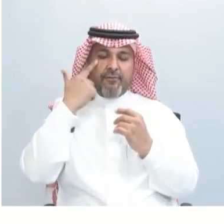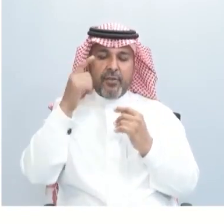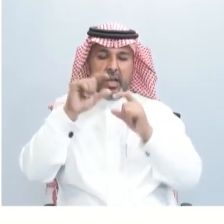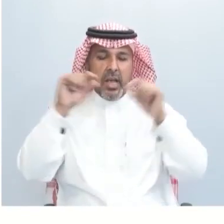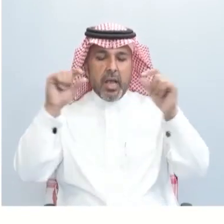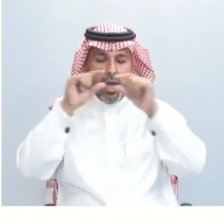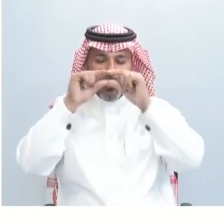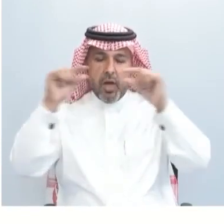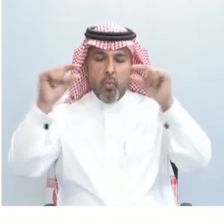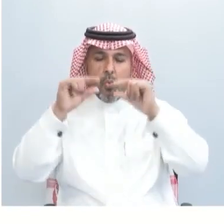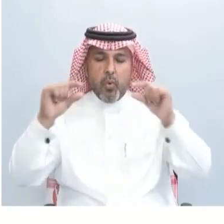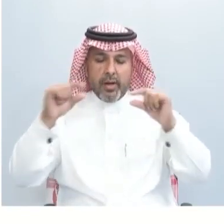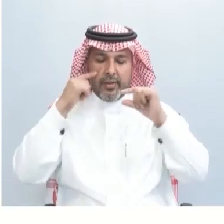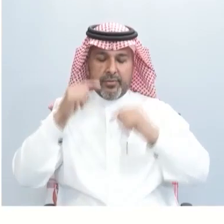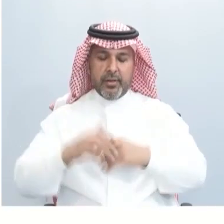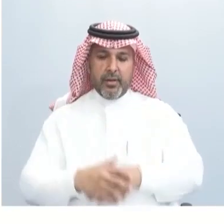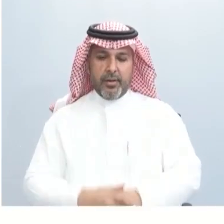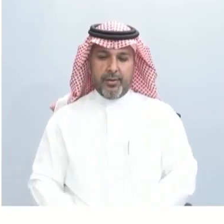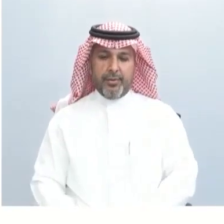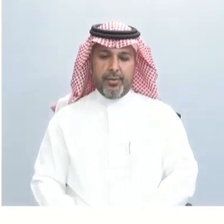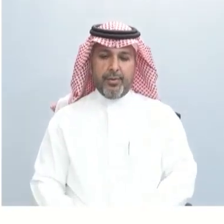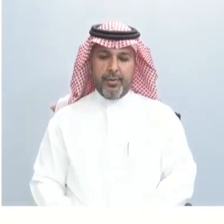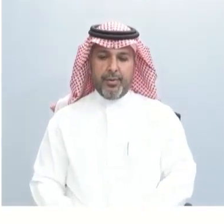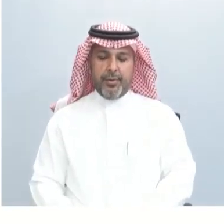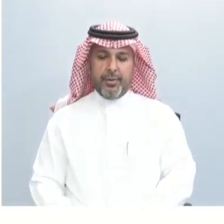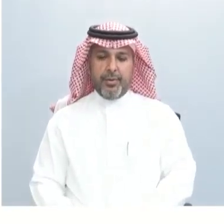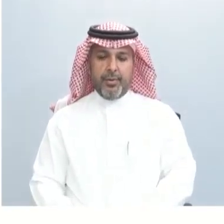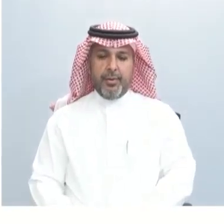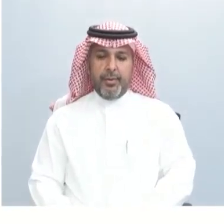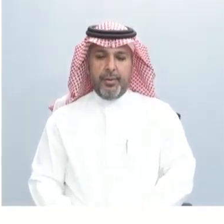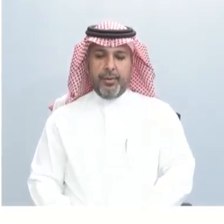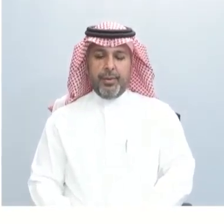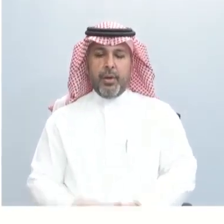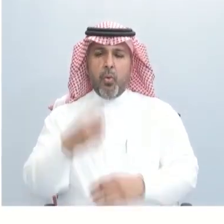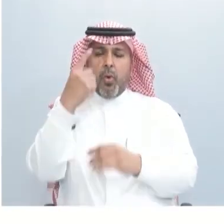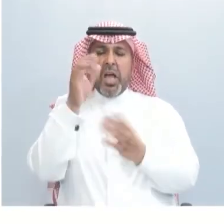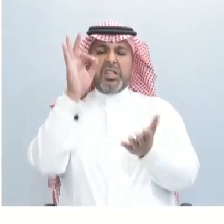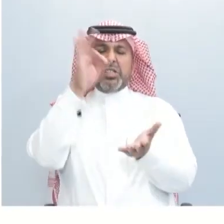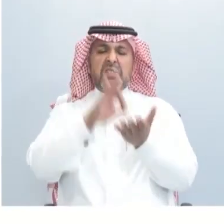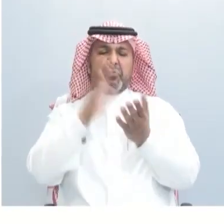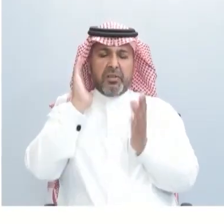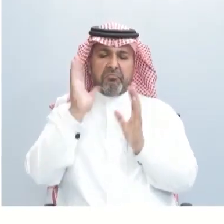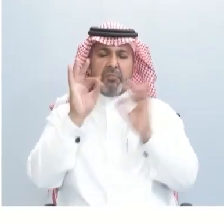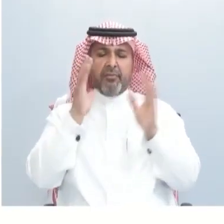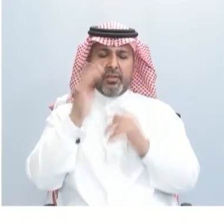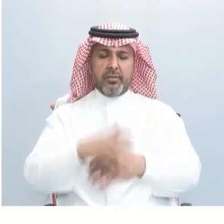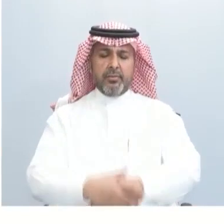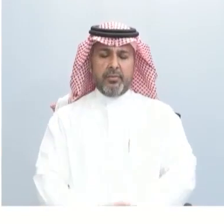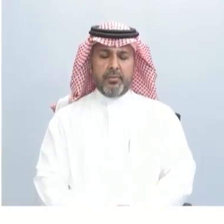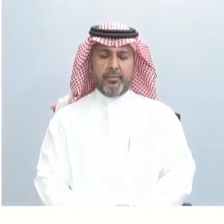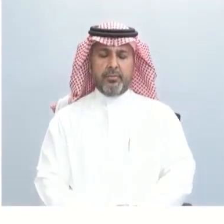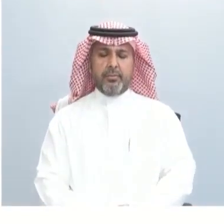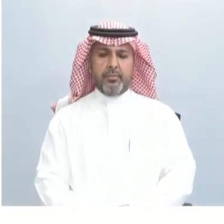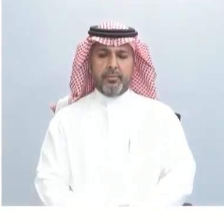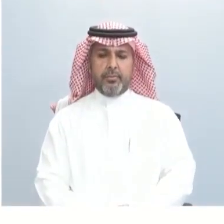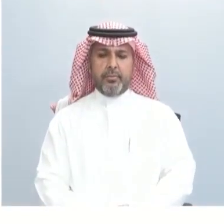السابع العدد الاول يمثل اختيار صفر من العناصر اللي هو واحد كم طريقه عنده عشان يختار ولا عنصر